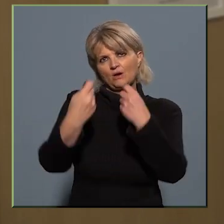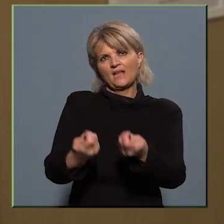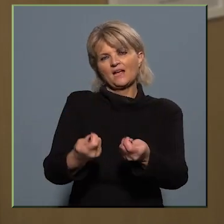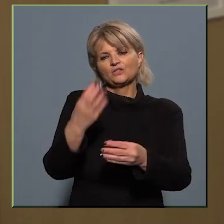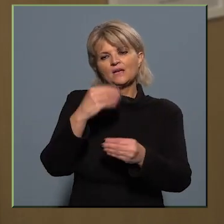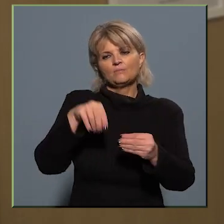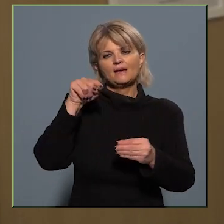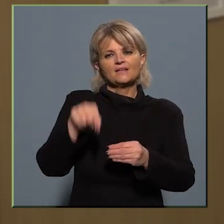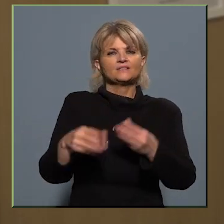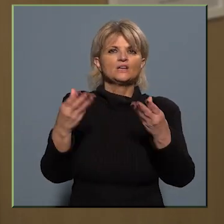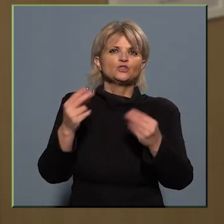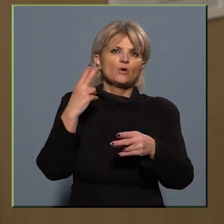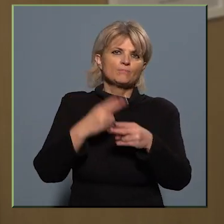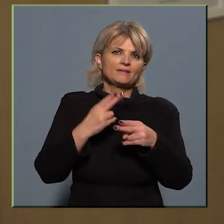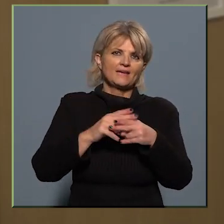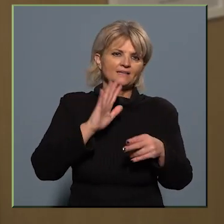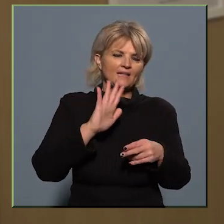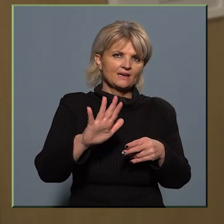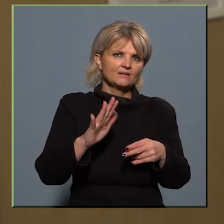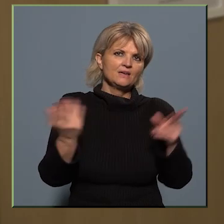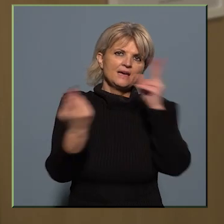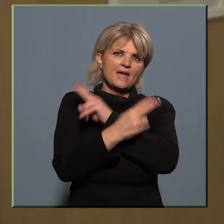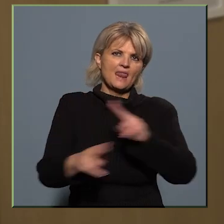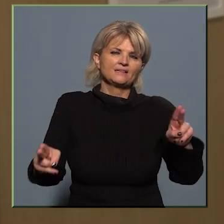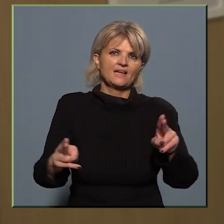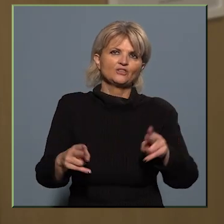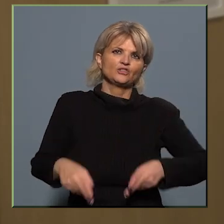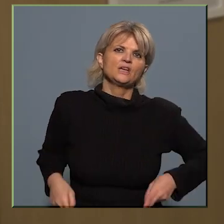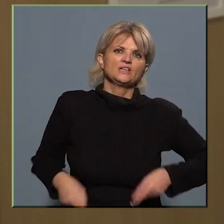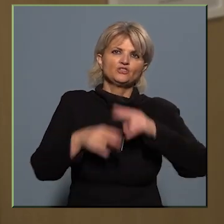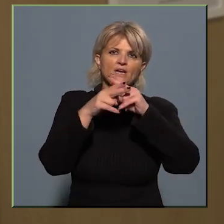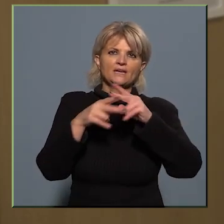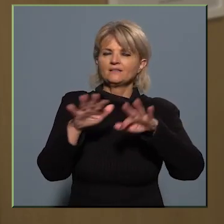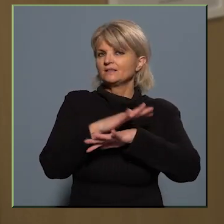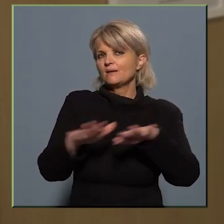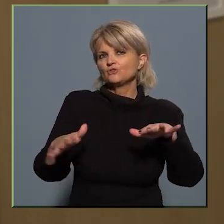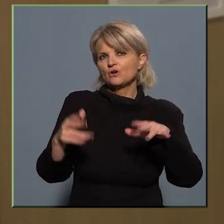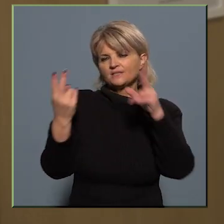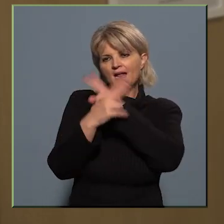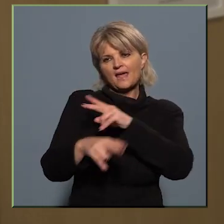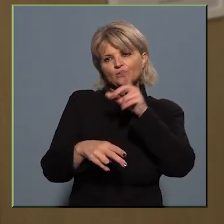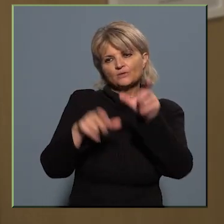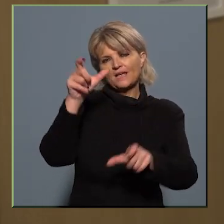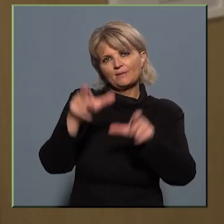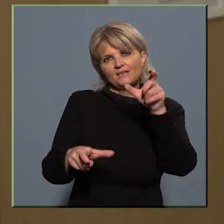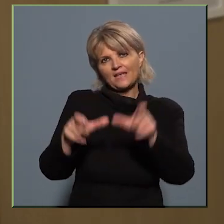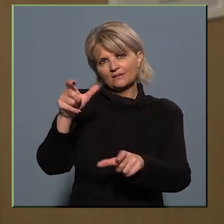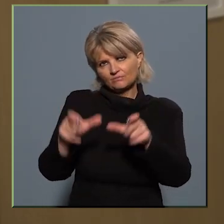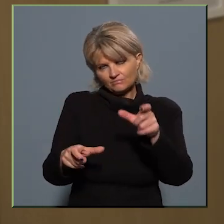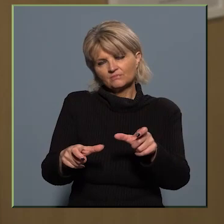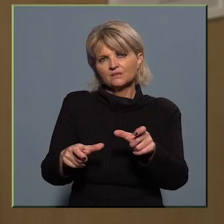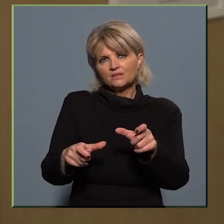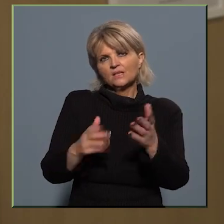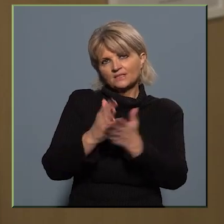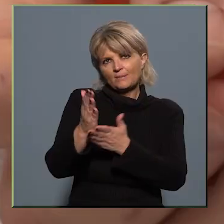ez nagyon-nagyon sok betegnek az ellátását megkönnyíti. Nem csak az ellátószemélyzetnek a dolgát könnyíti meg, hanem